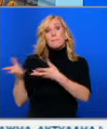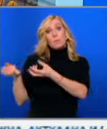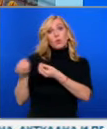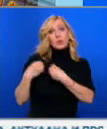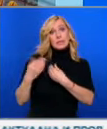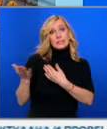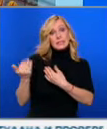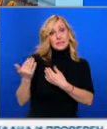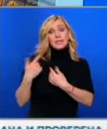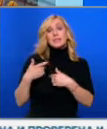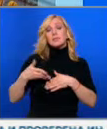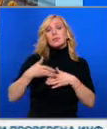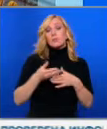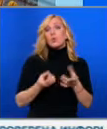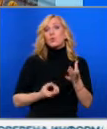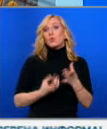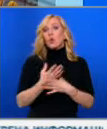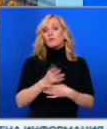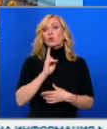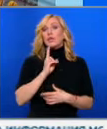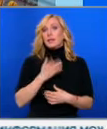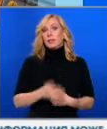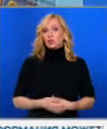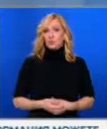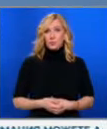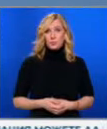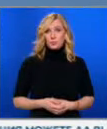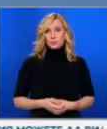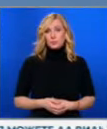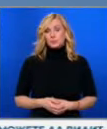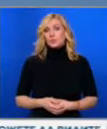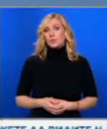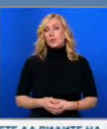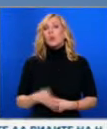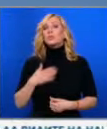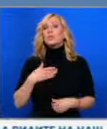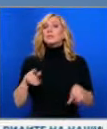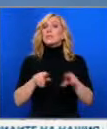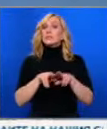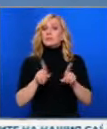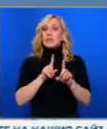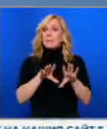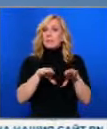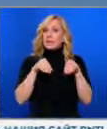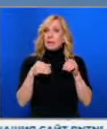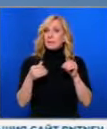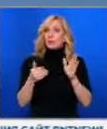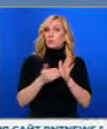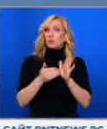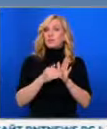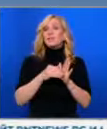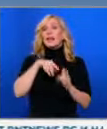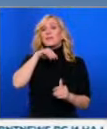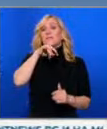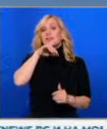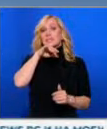за да подкрепят отново на балотаж Кирилов. От Има такъв народ не приемат аргументите против най-възрастният